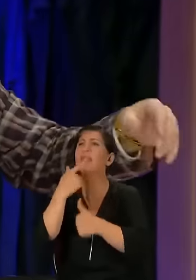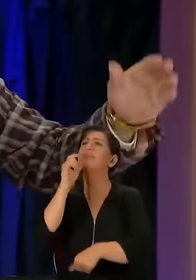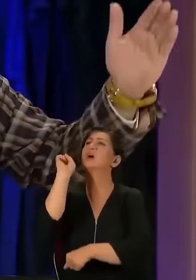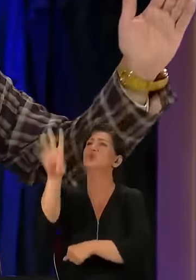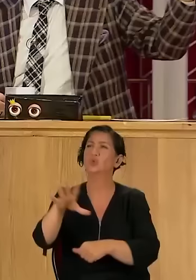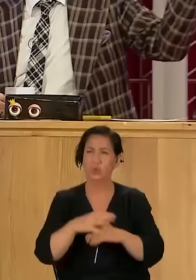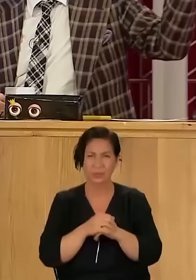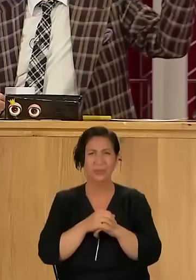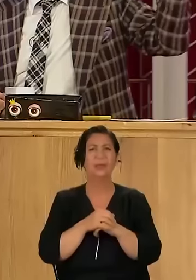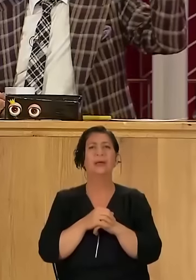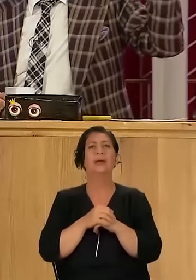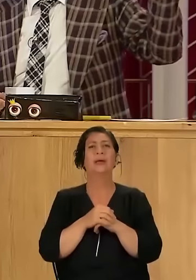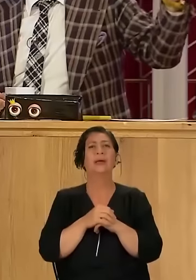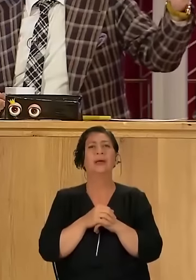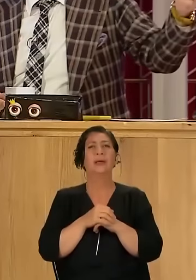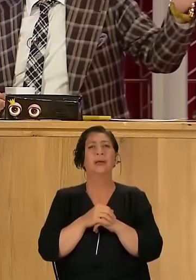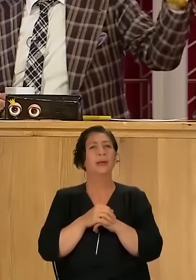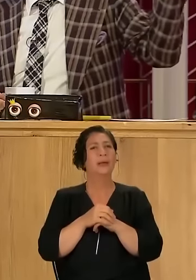ediyorsun, efendim